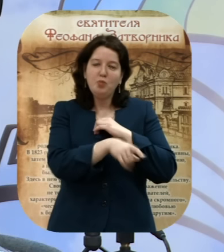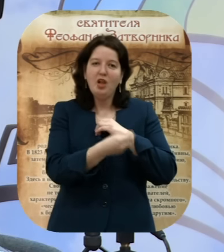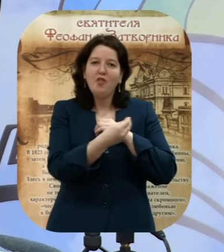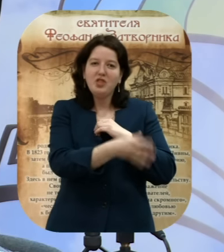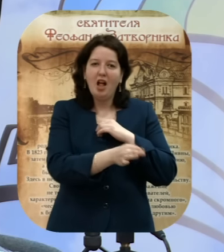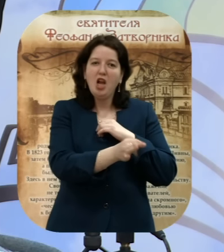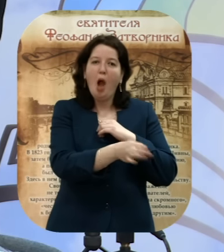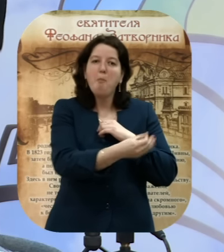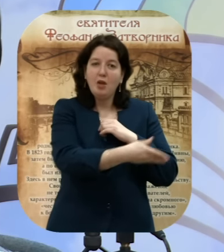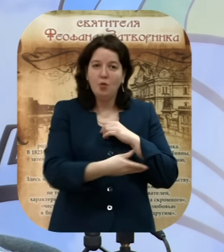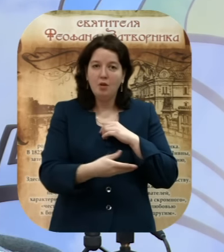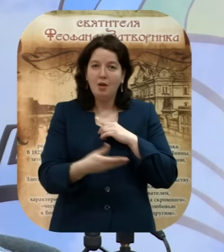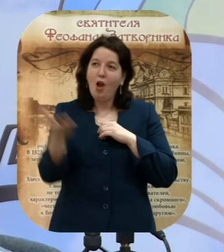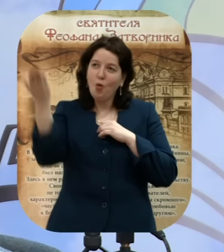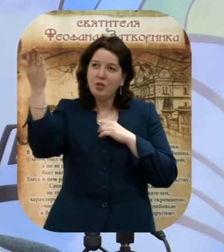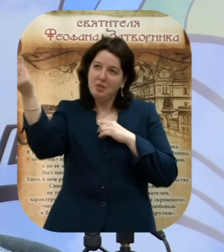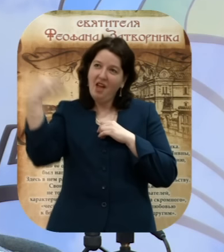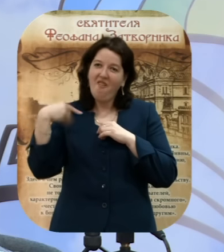там 1000.